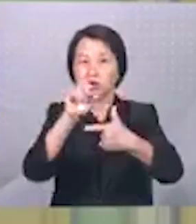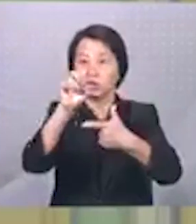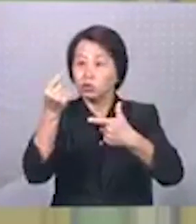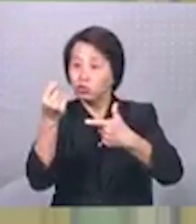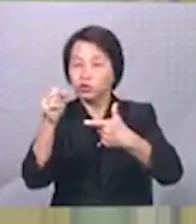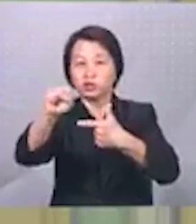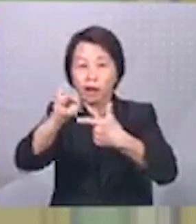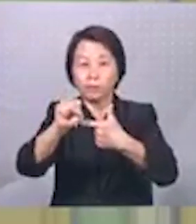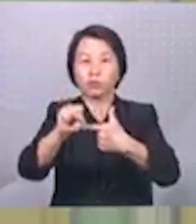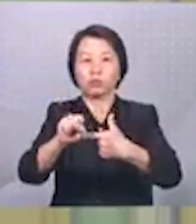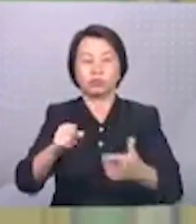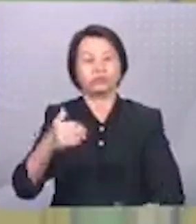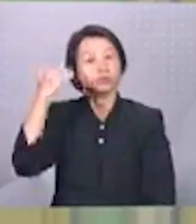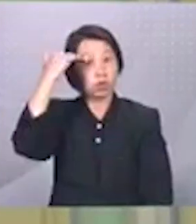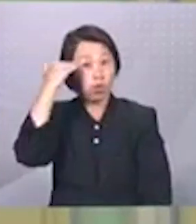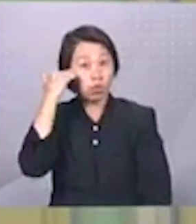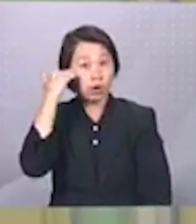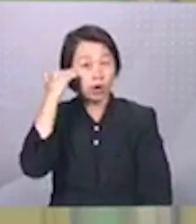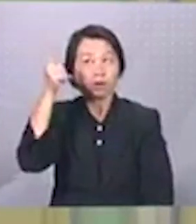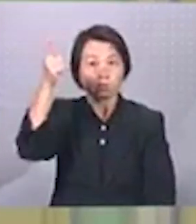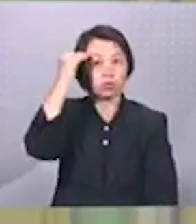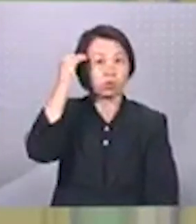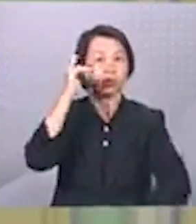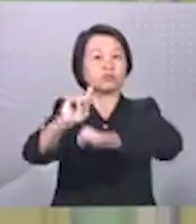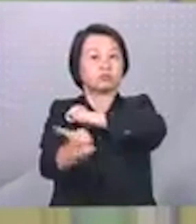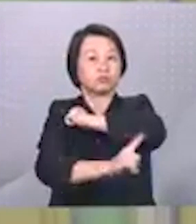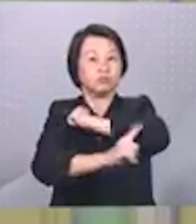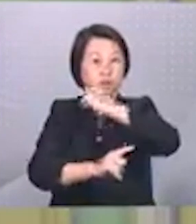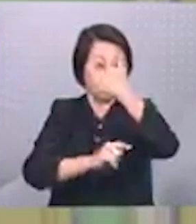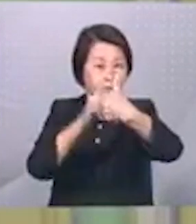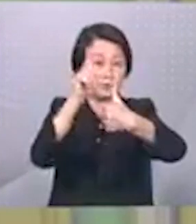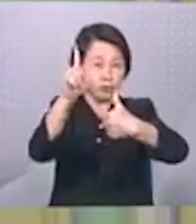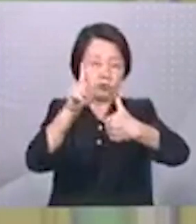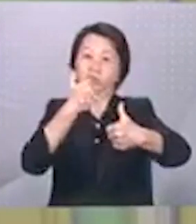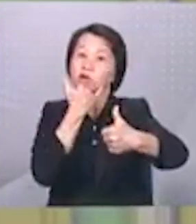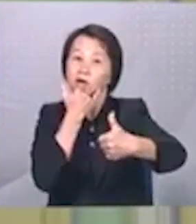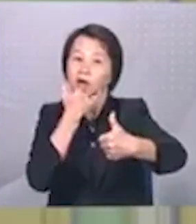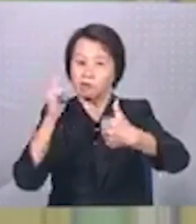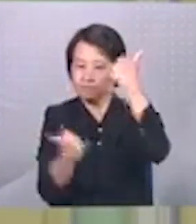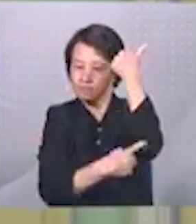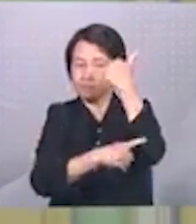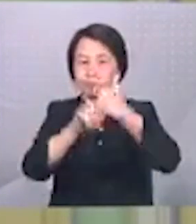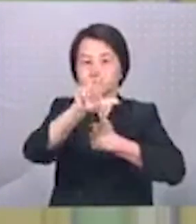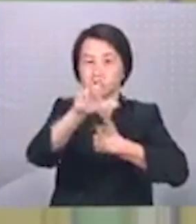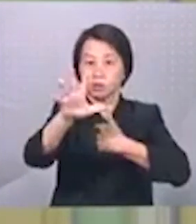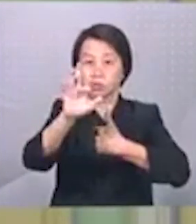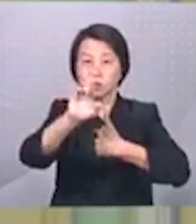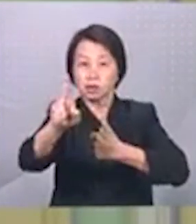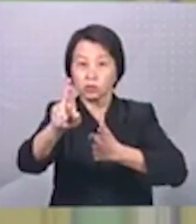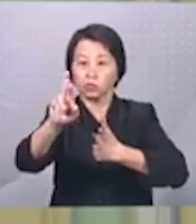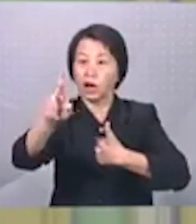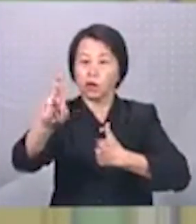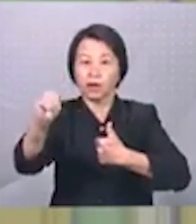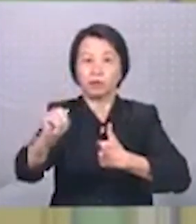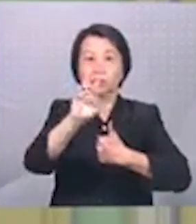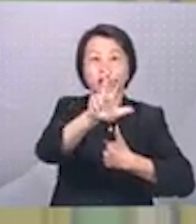Pondok di Korea Selatan kesalahan pertama sekalipun 35.000 Ringgit